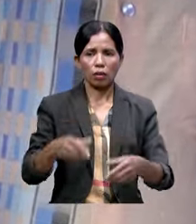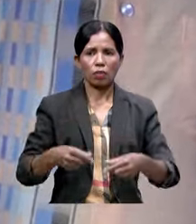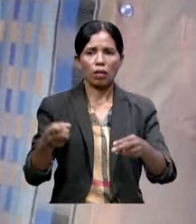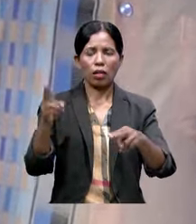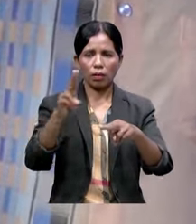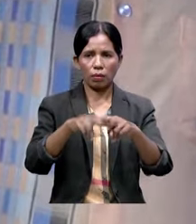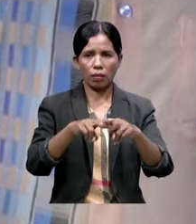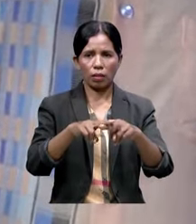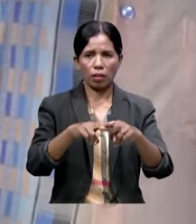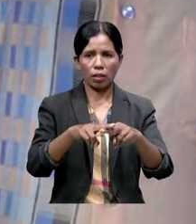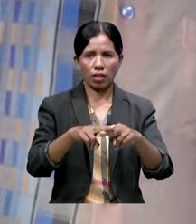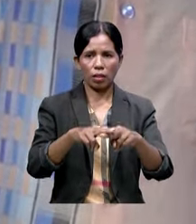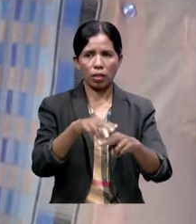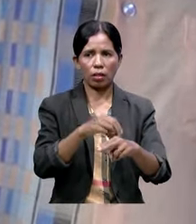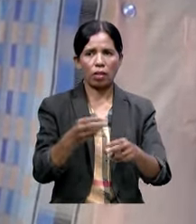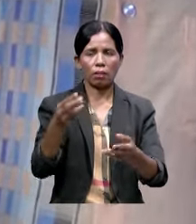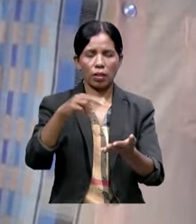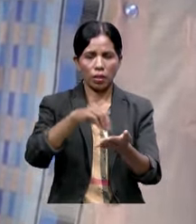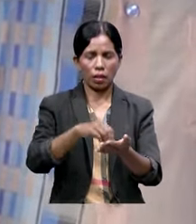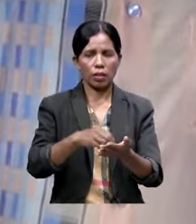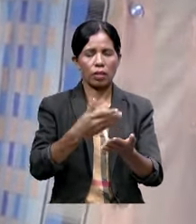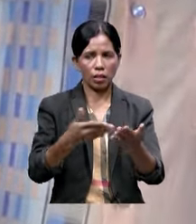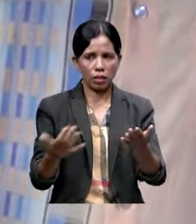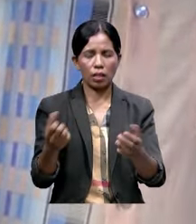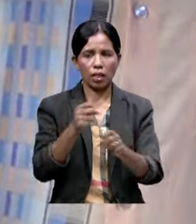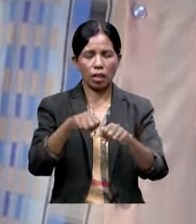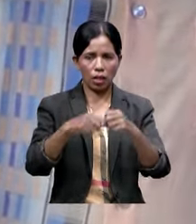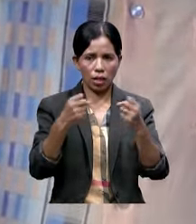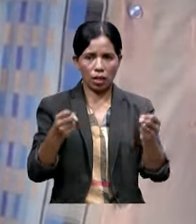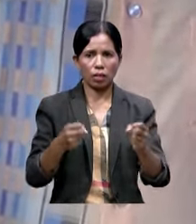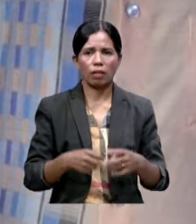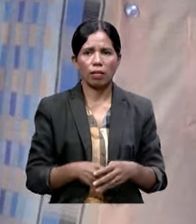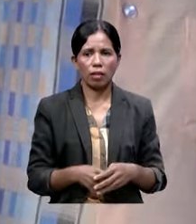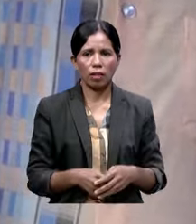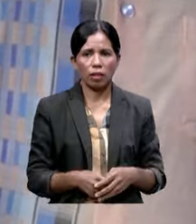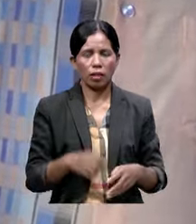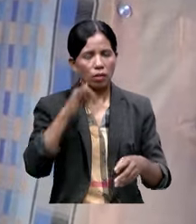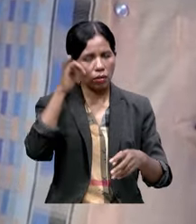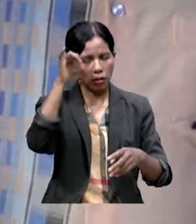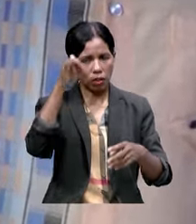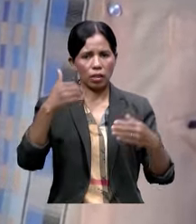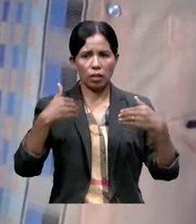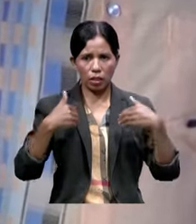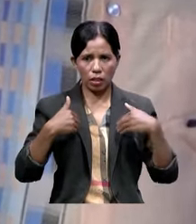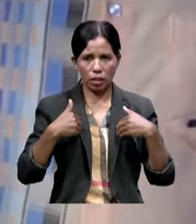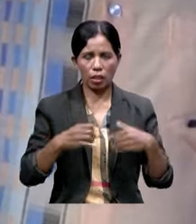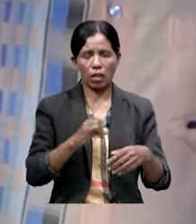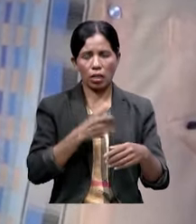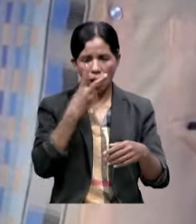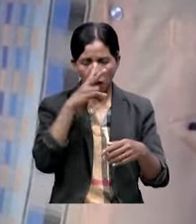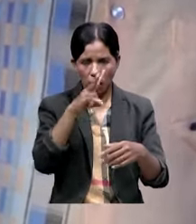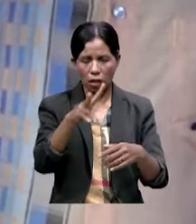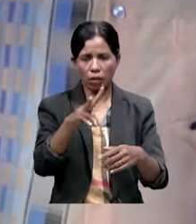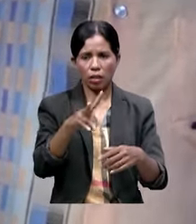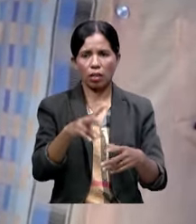ho buat ne be ma at kari kari abito no ida ne makor sik acontece na fanta acontece ka tahau plus kare duni